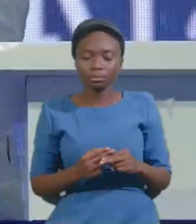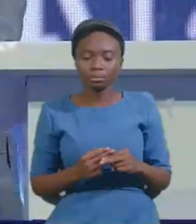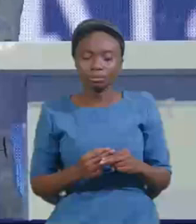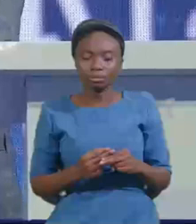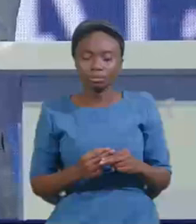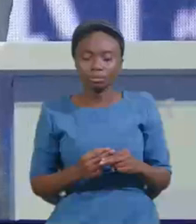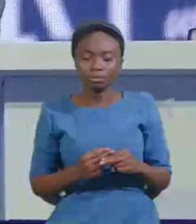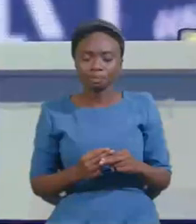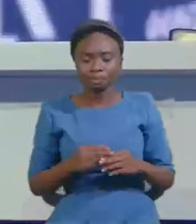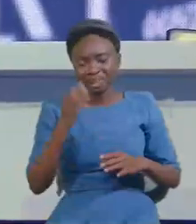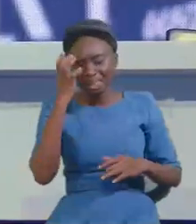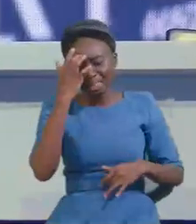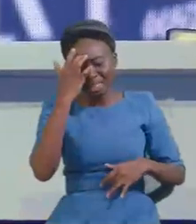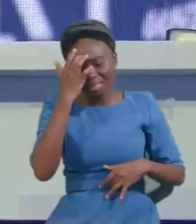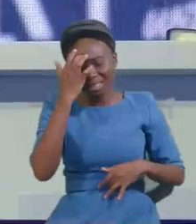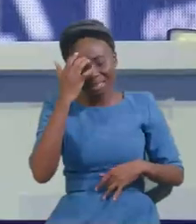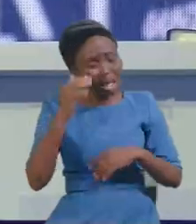de Jésus.